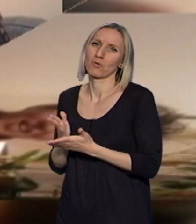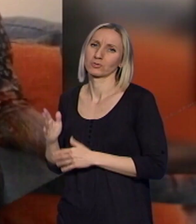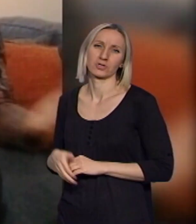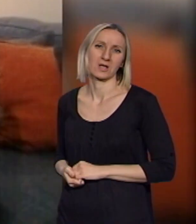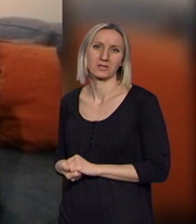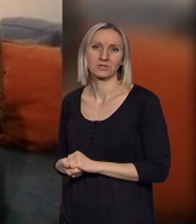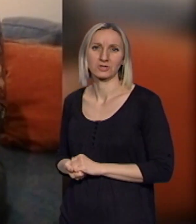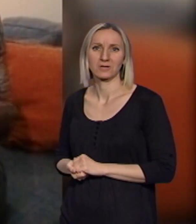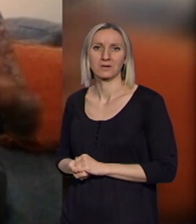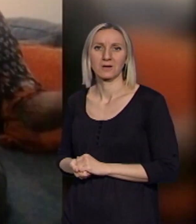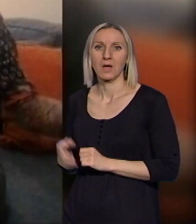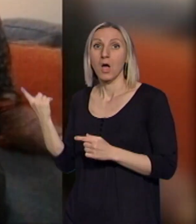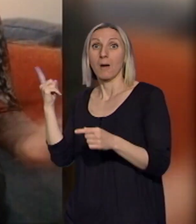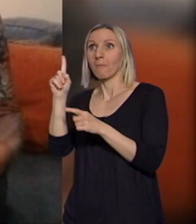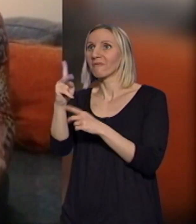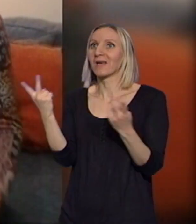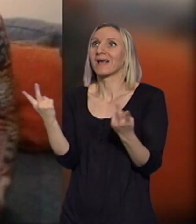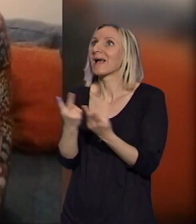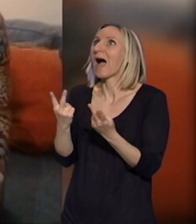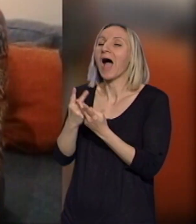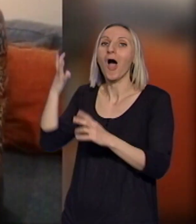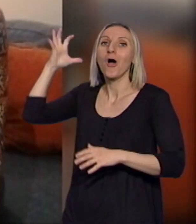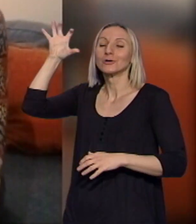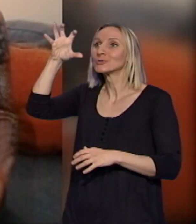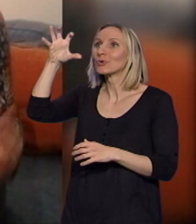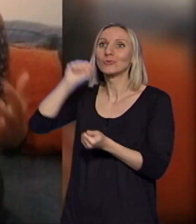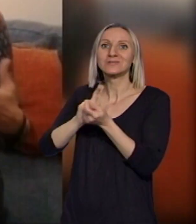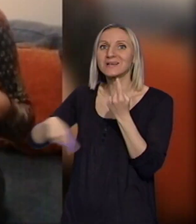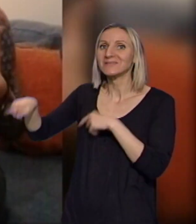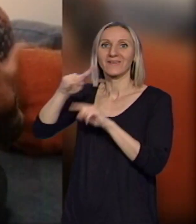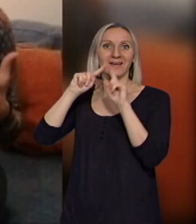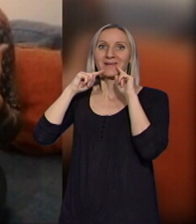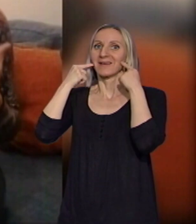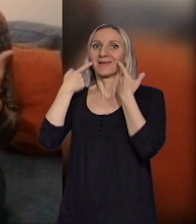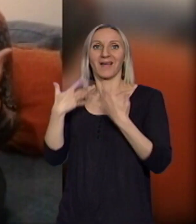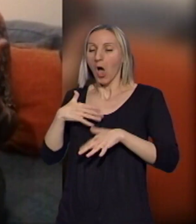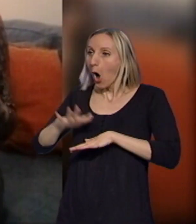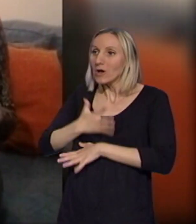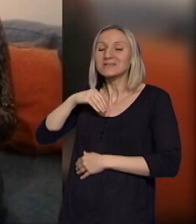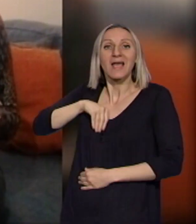način. Njena pojava je kao sunce posle kiše, znači prosto i oseti,